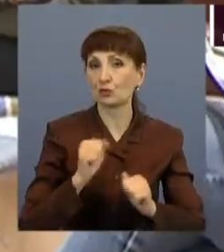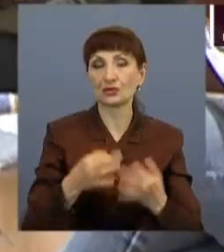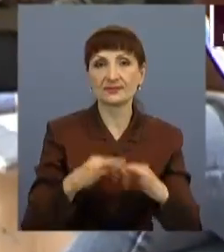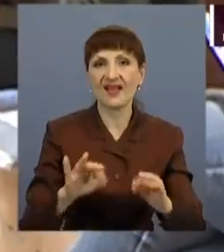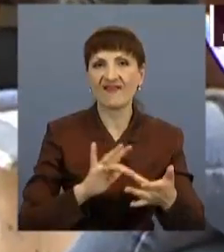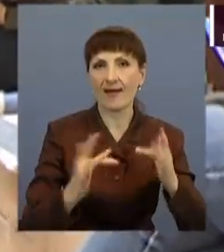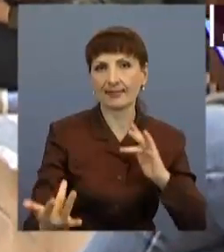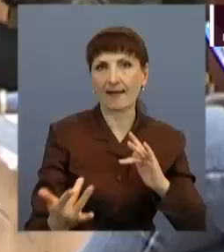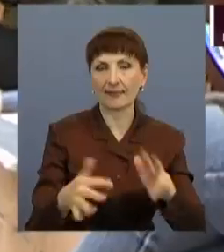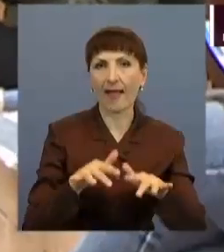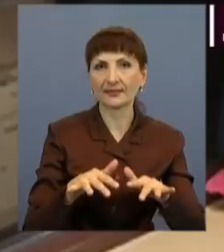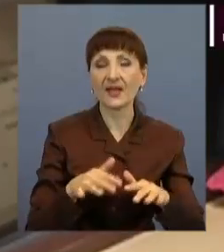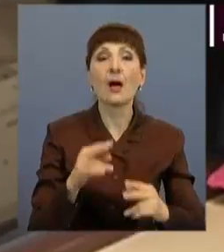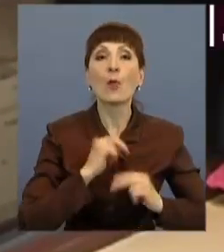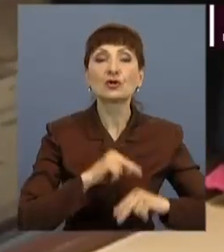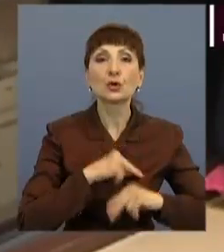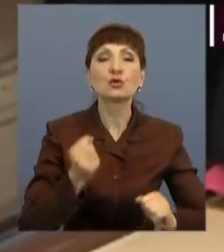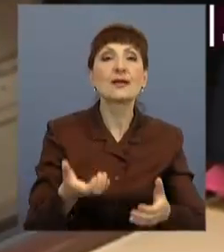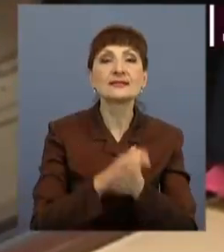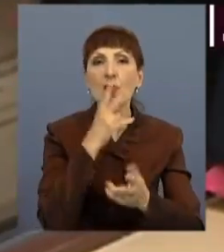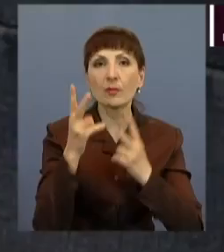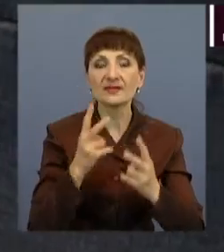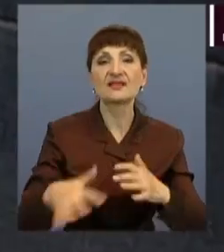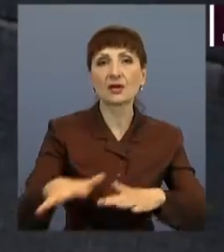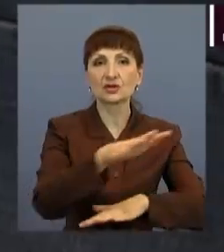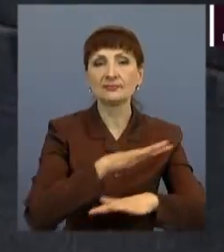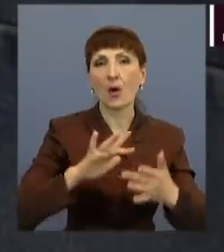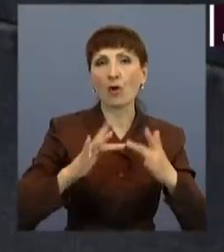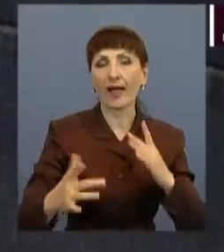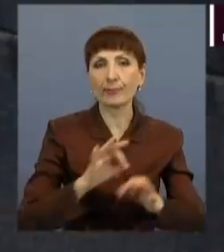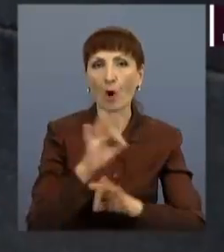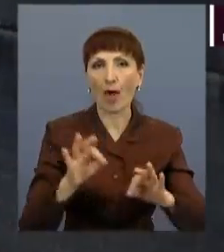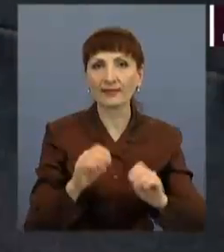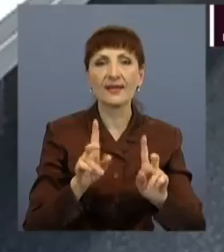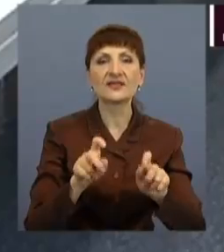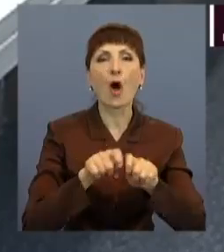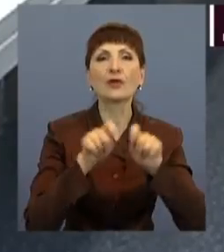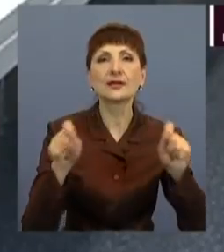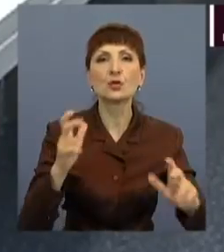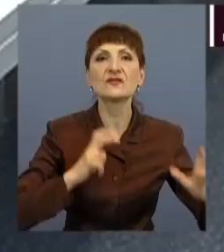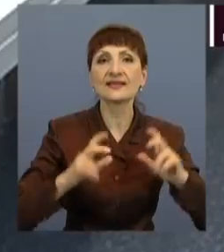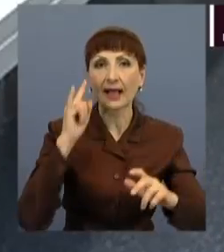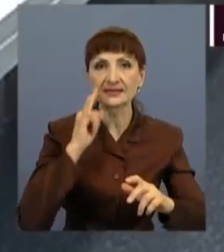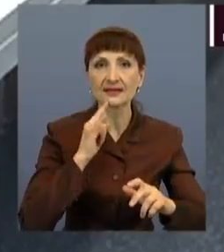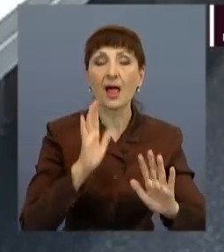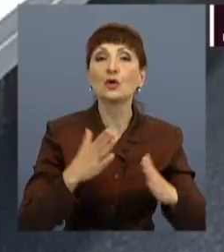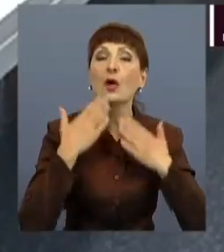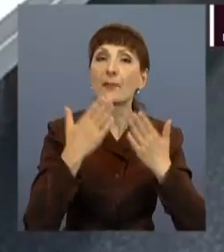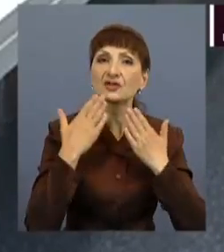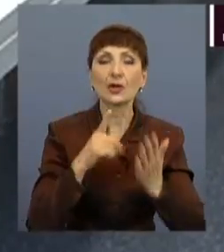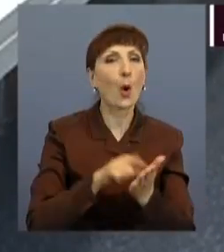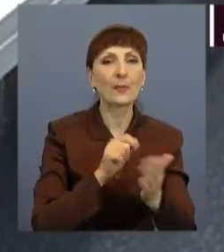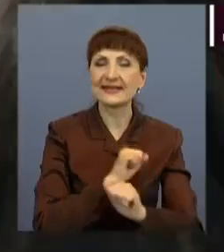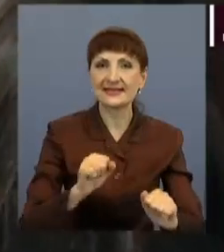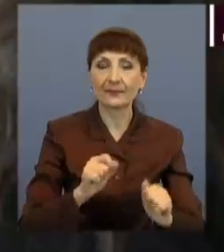электронном формате. С трудами можно ознакомиться на площадке образовательного онлайн-проекта «Открытый университет Казахстана». Правда, только прочитать, не скопировать.